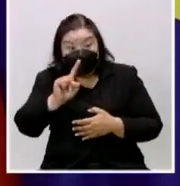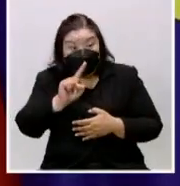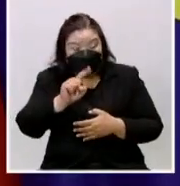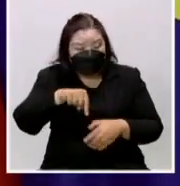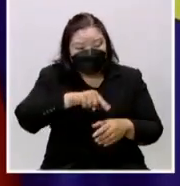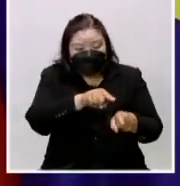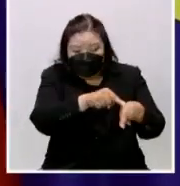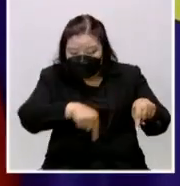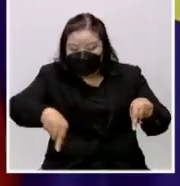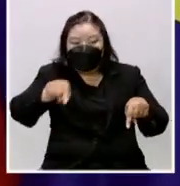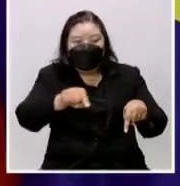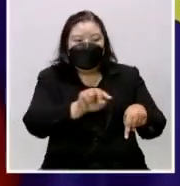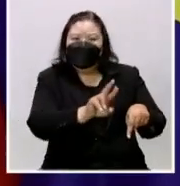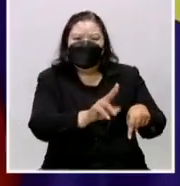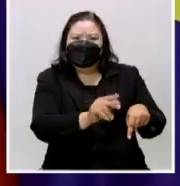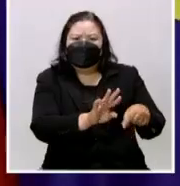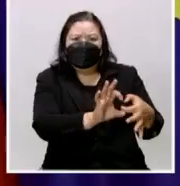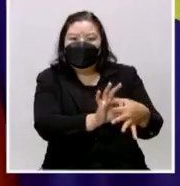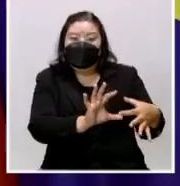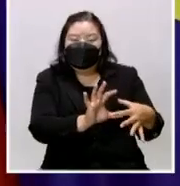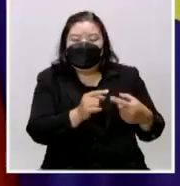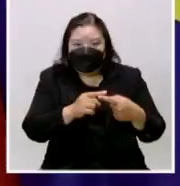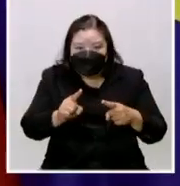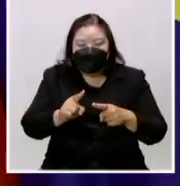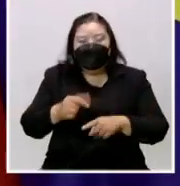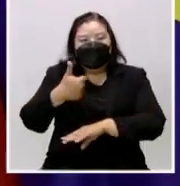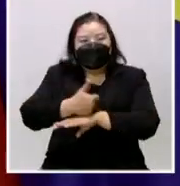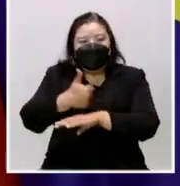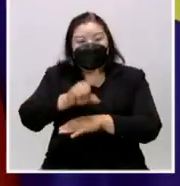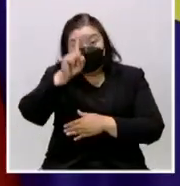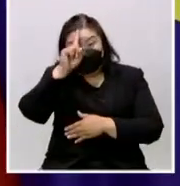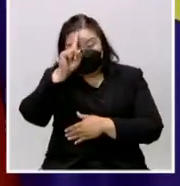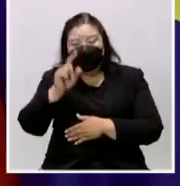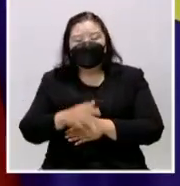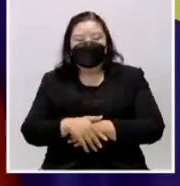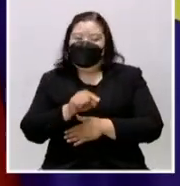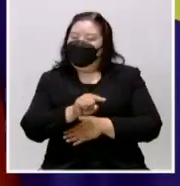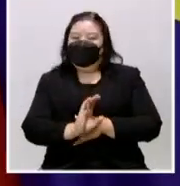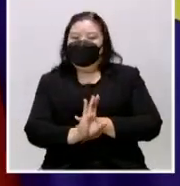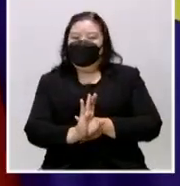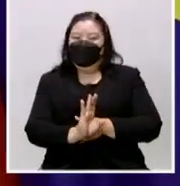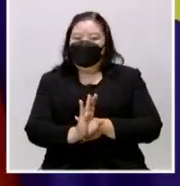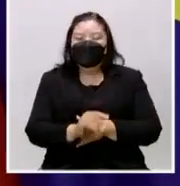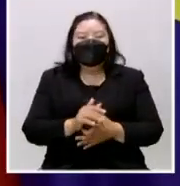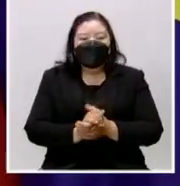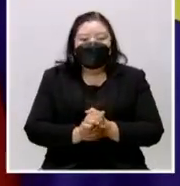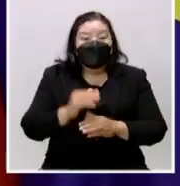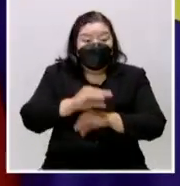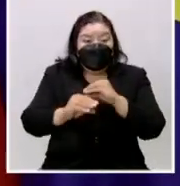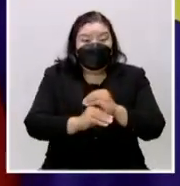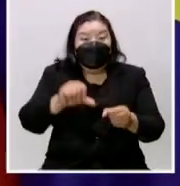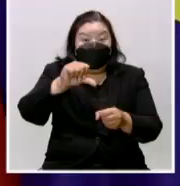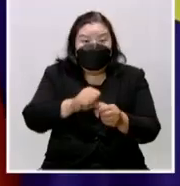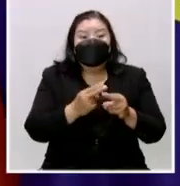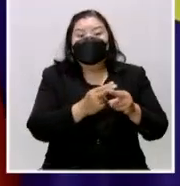แต่ว่าโอลาฟ โชลส์นายกรัฐมนตรีคนใหม่ของเยอรมนีดูจะระมัดระวังในเรื่องนี้ค่ะ โชสระบุว่าโครงการนี้เป็นของ